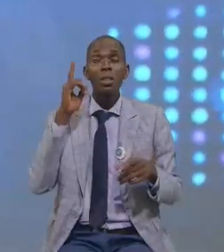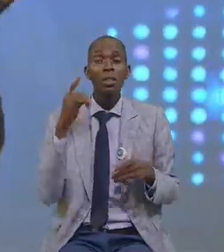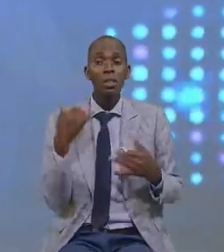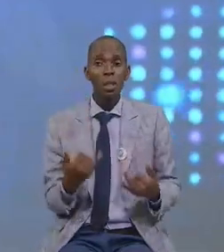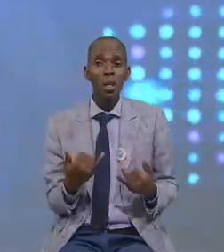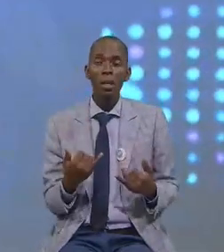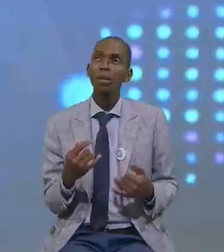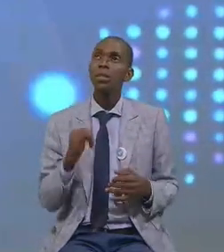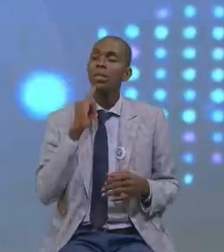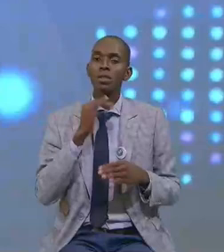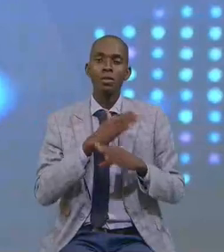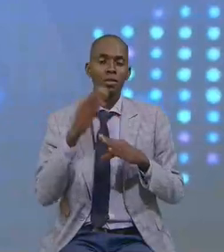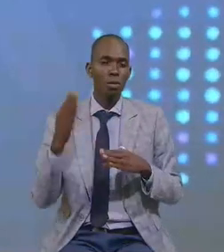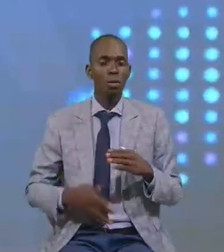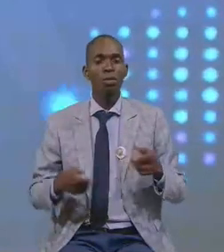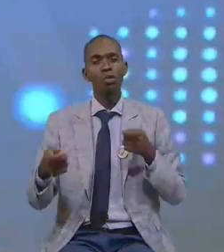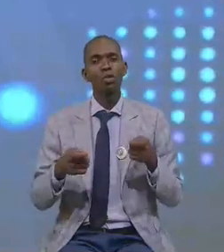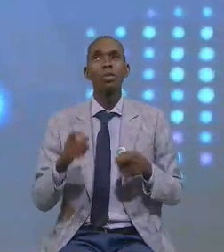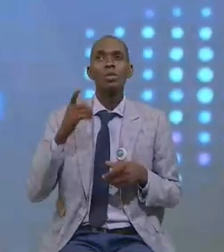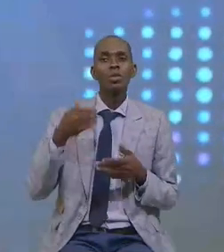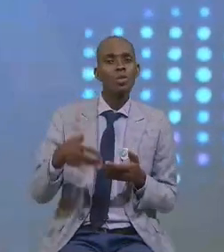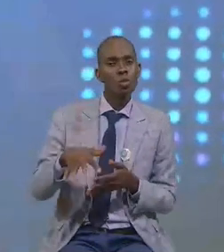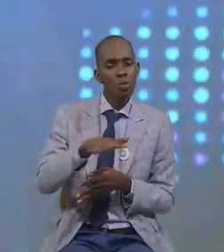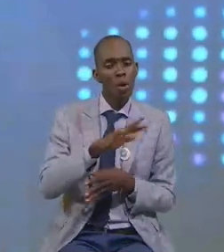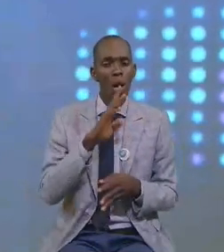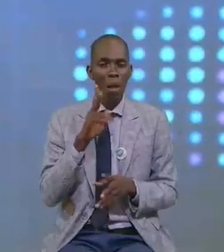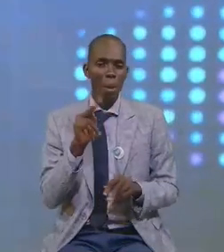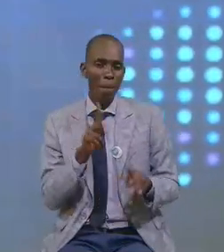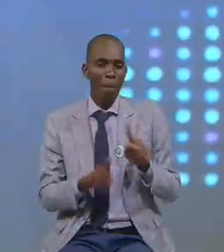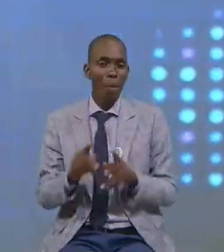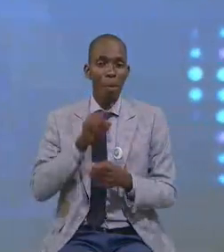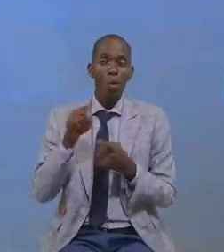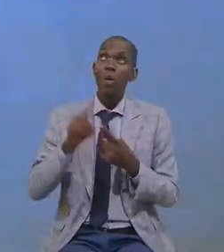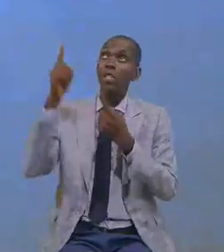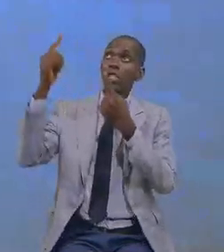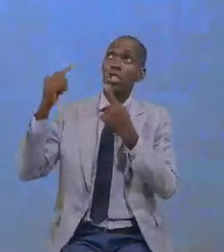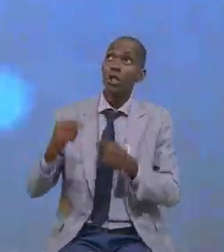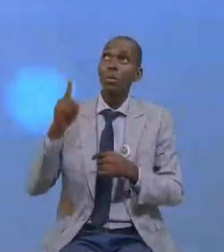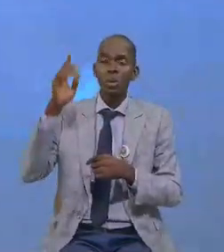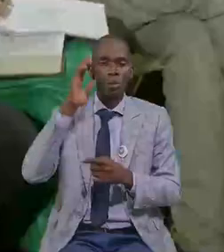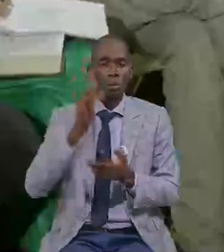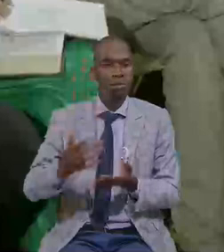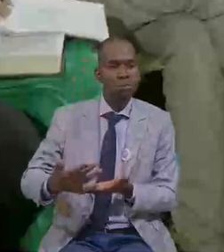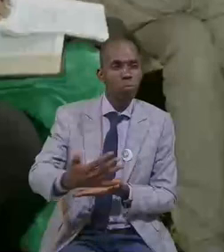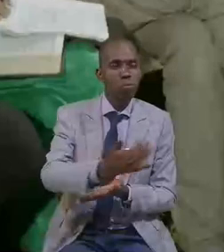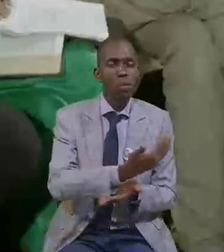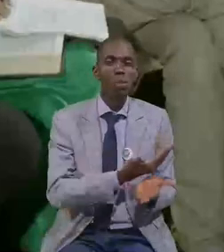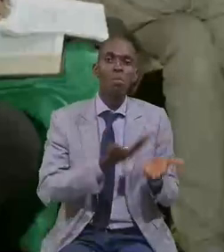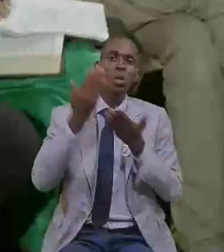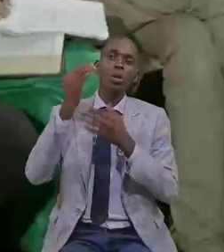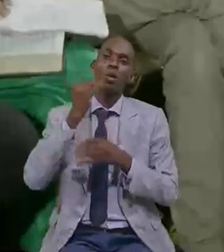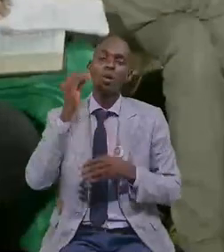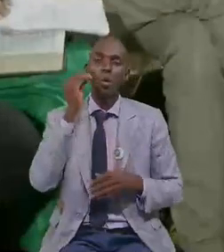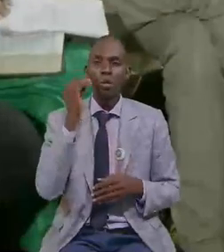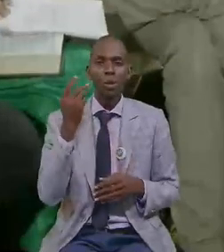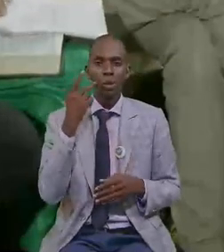Alors, il est maintenant au contrôle total. Alors, c'est pour ces gens-là que quand il vient, il va les amener au ciel.